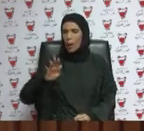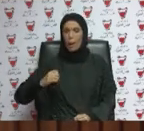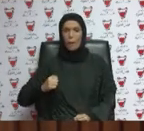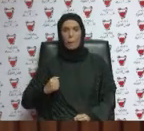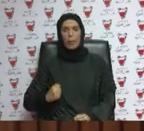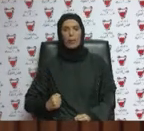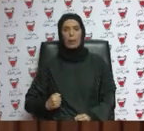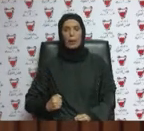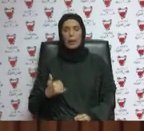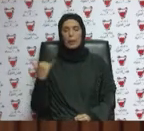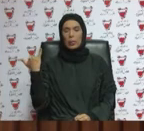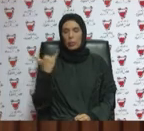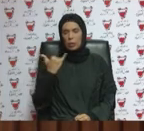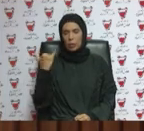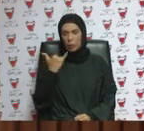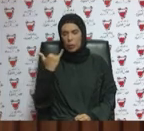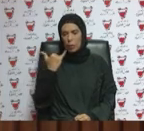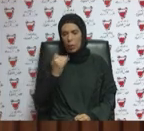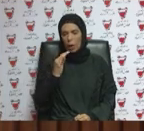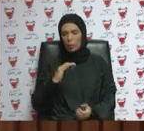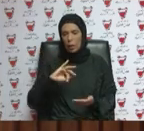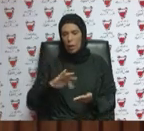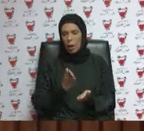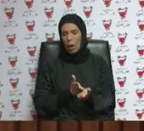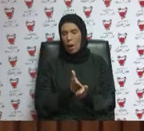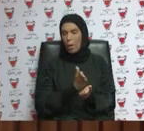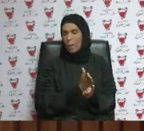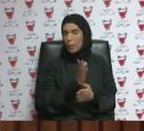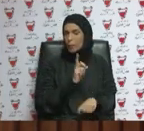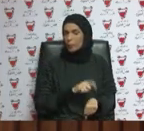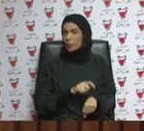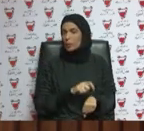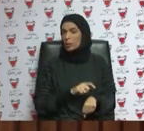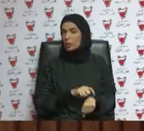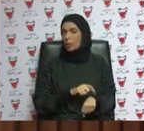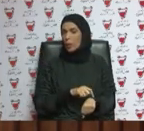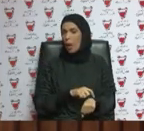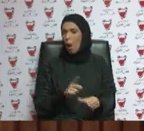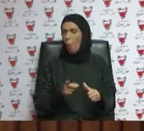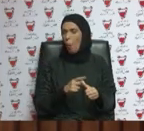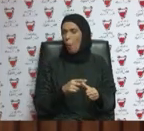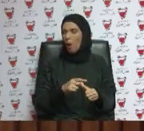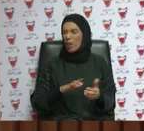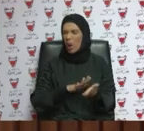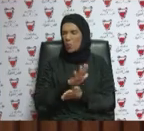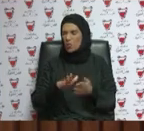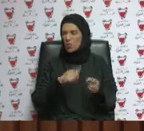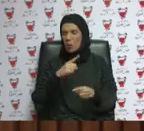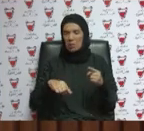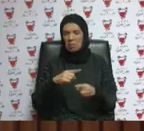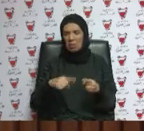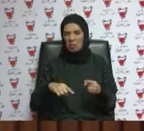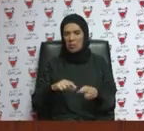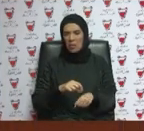على اهتمامه وتقيده بالإجراءات. في الوقت الذي كانت بداية الأزمة ومعظم الناس كانوا